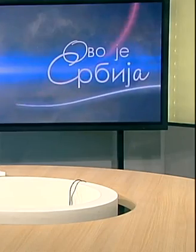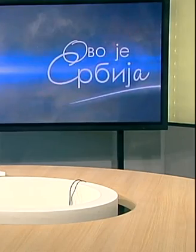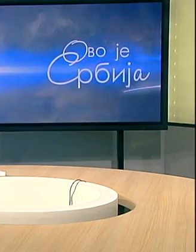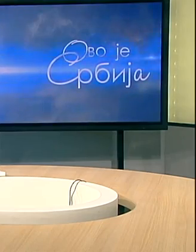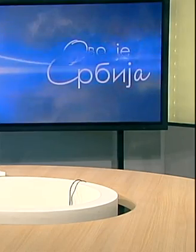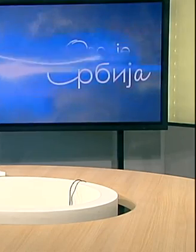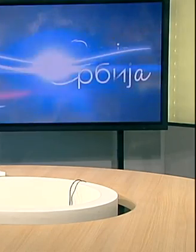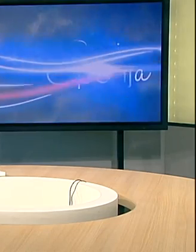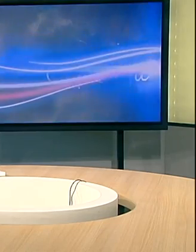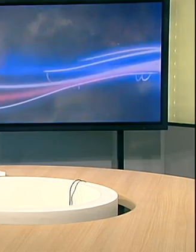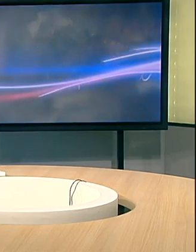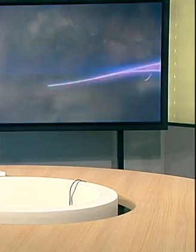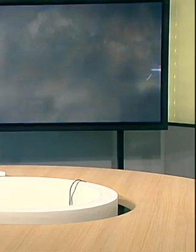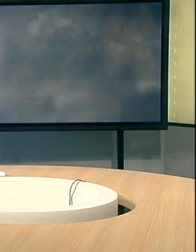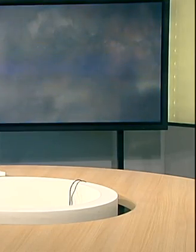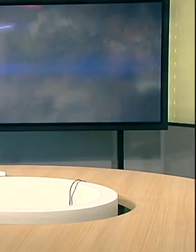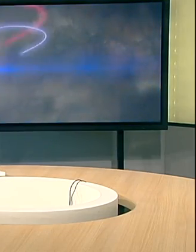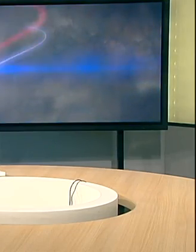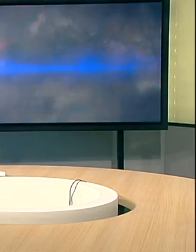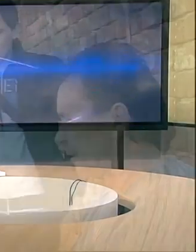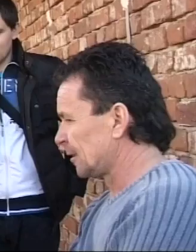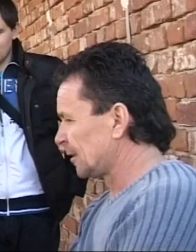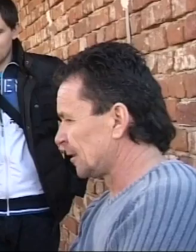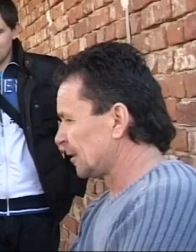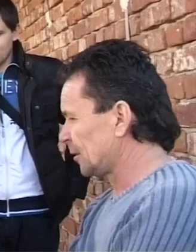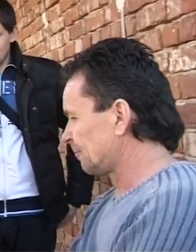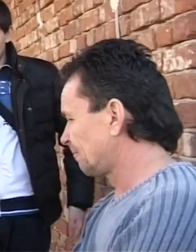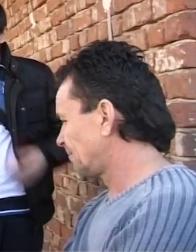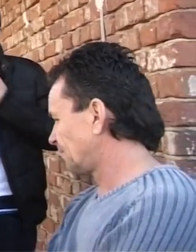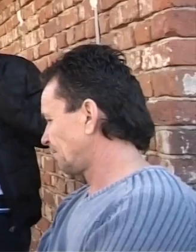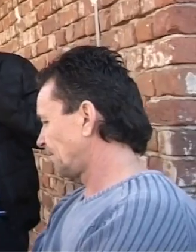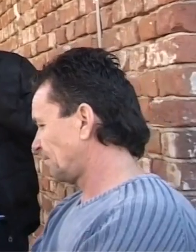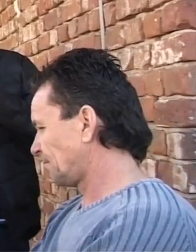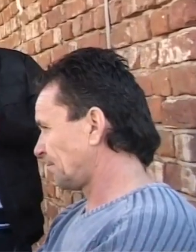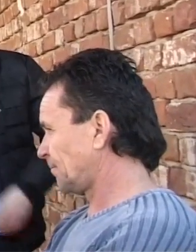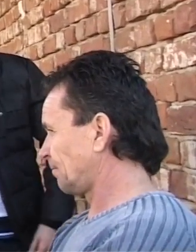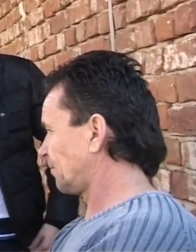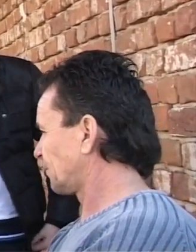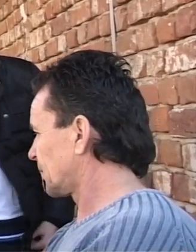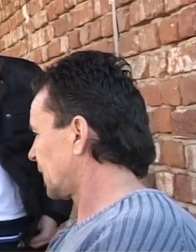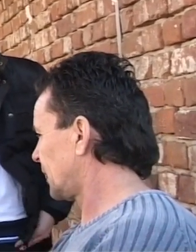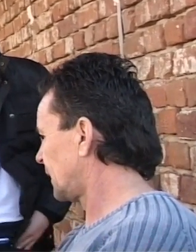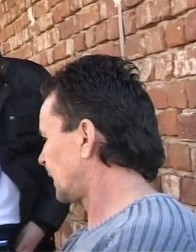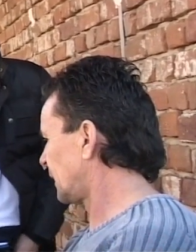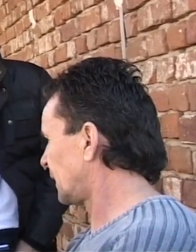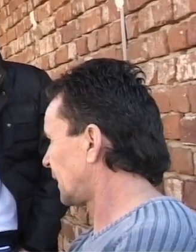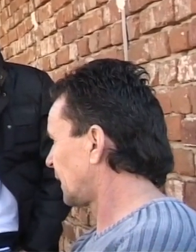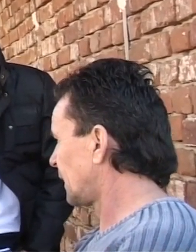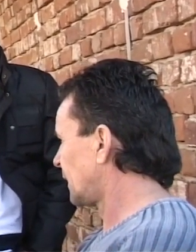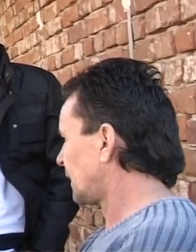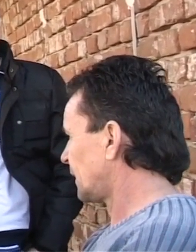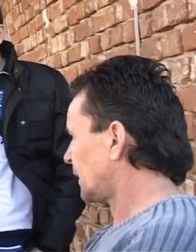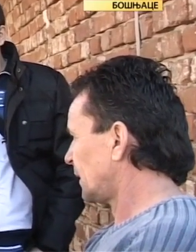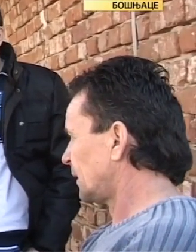nekoliko vesti koje su obeležile ovaj dan u Srbiji. 24-godišnjem studentu